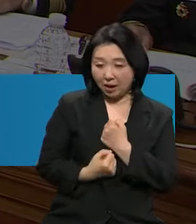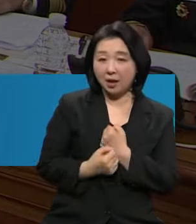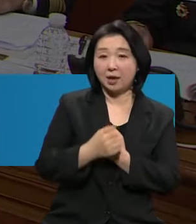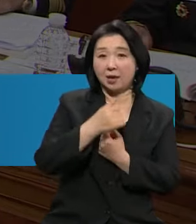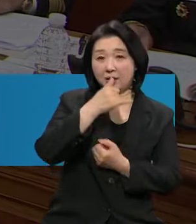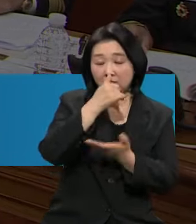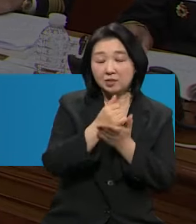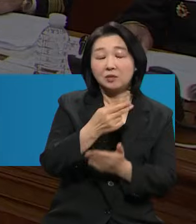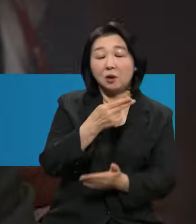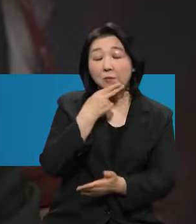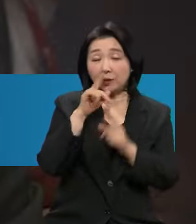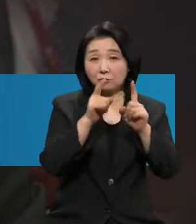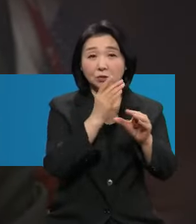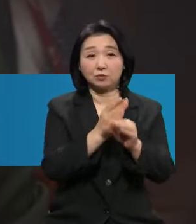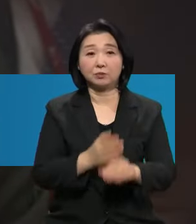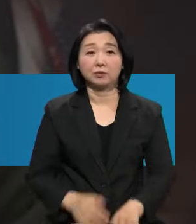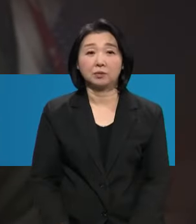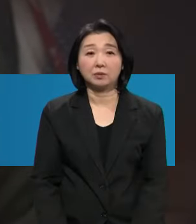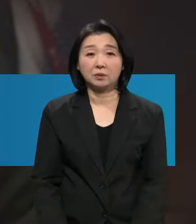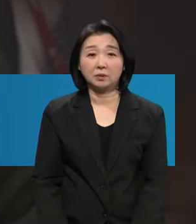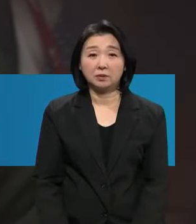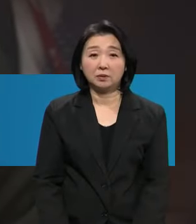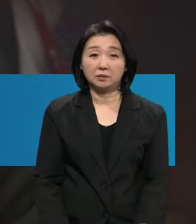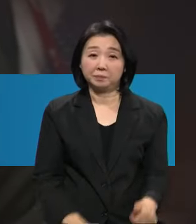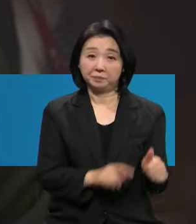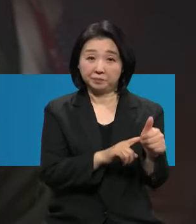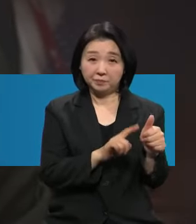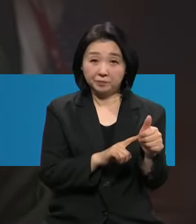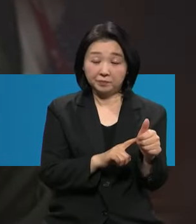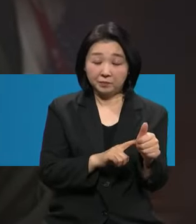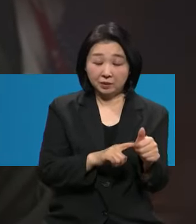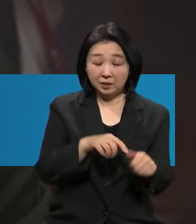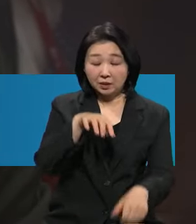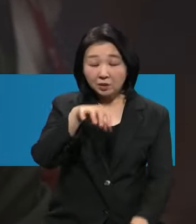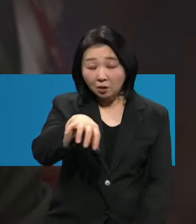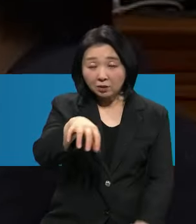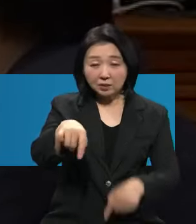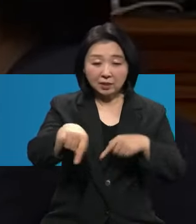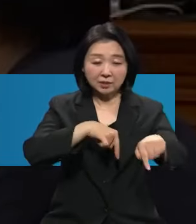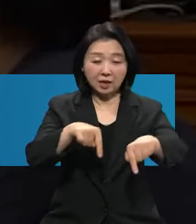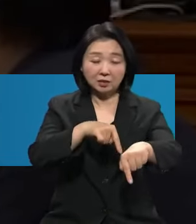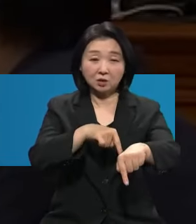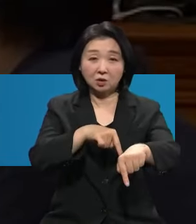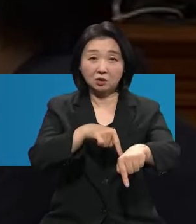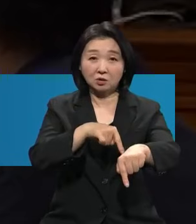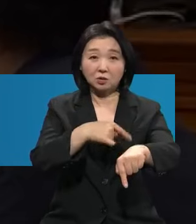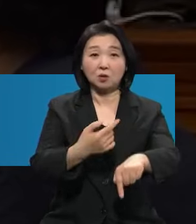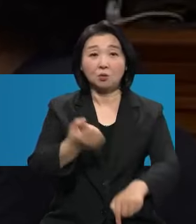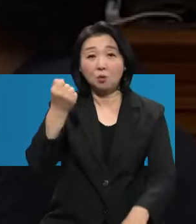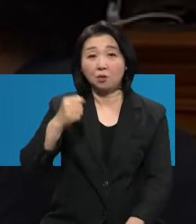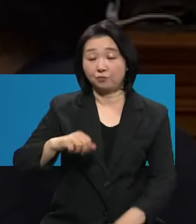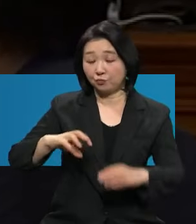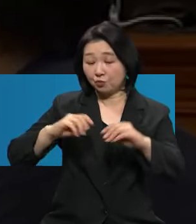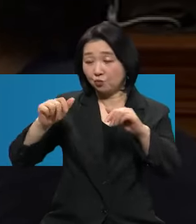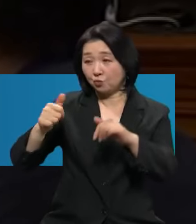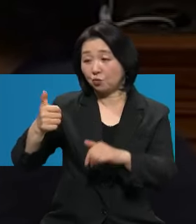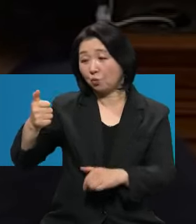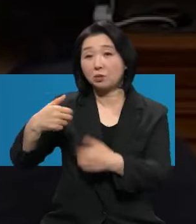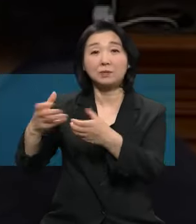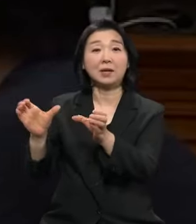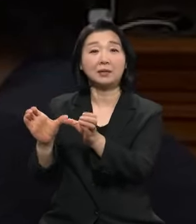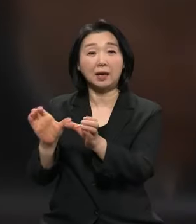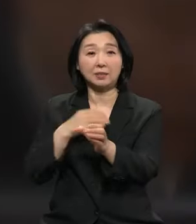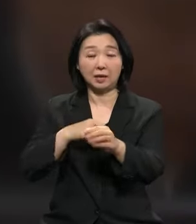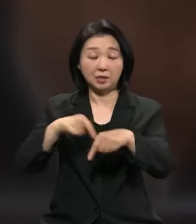수사를 받아왔습니다 임사 단장은 당시 현장의 작전 통제권이 6군 54단 있었고 자신은 지휘권이